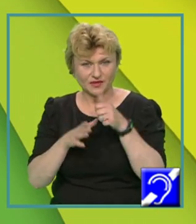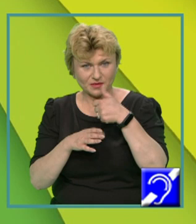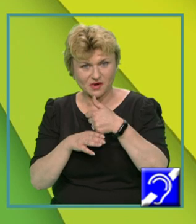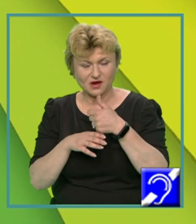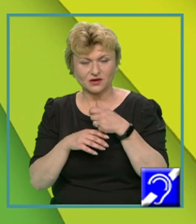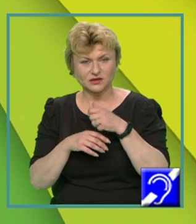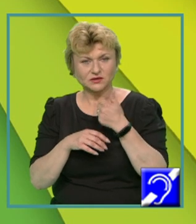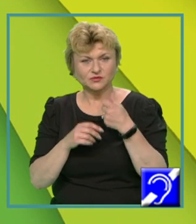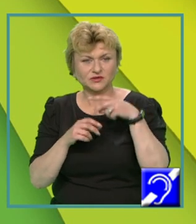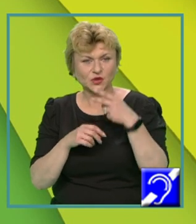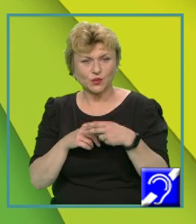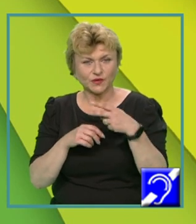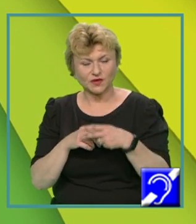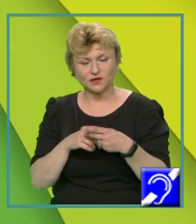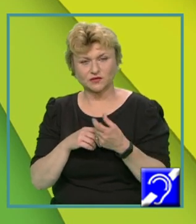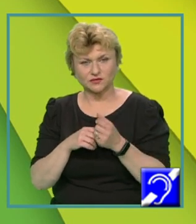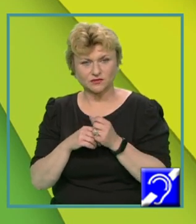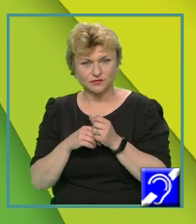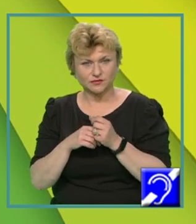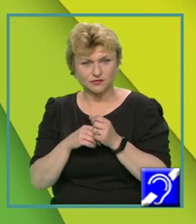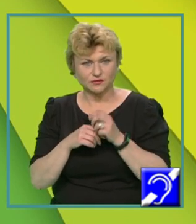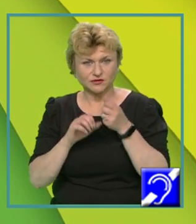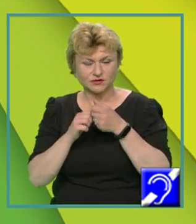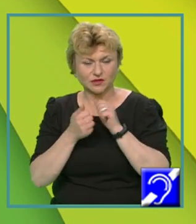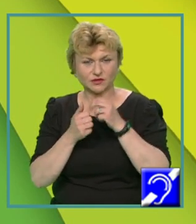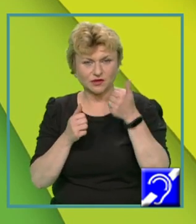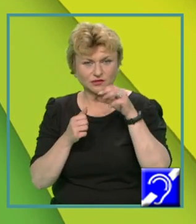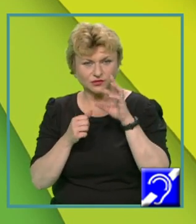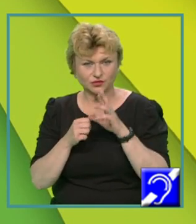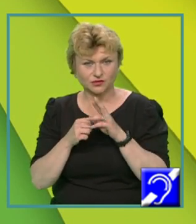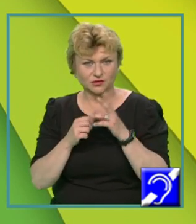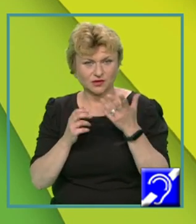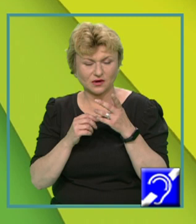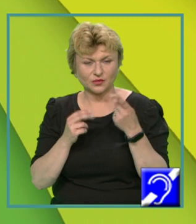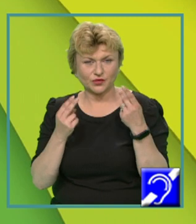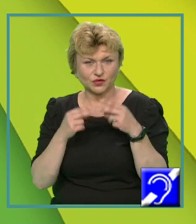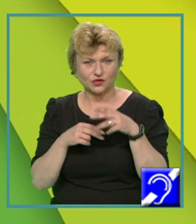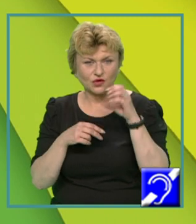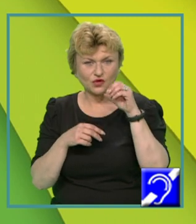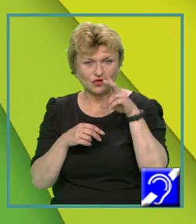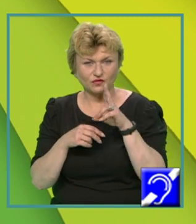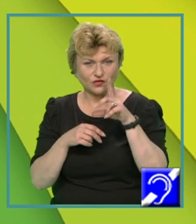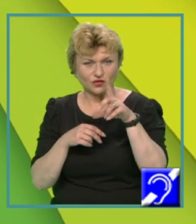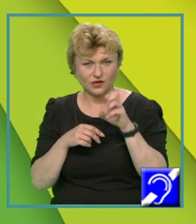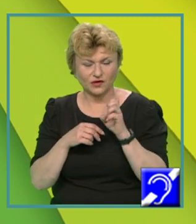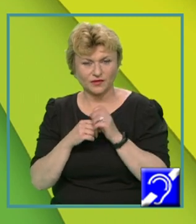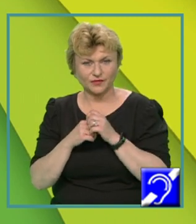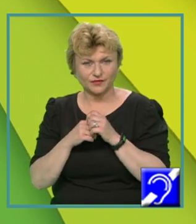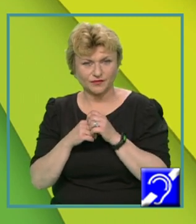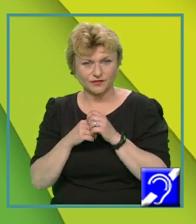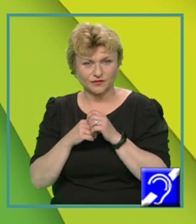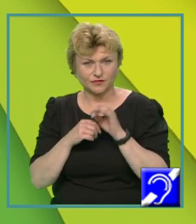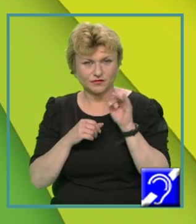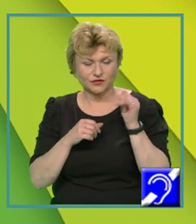secundar, terțiar sau de grav sau maturi, care produc ovule, vedeți aici ovocitul, da? Și sigur